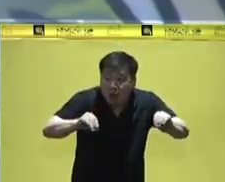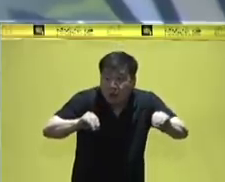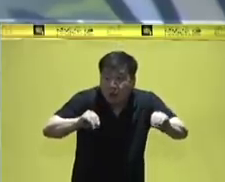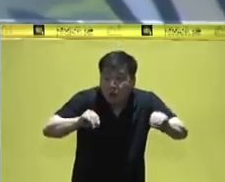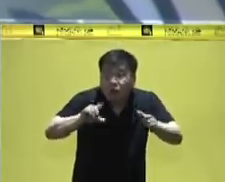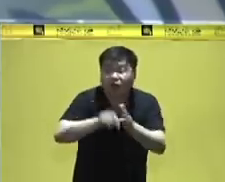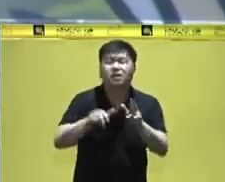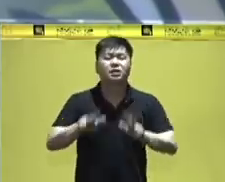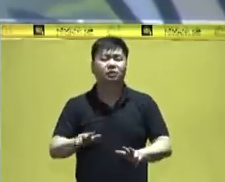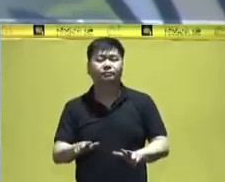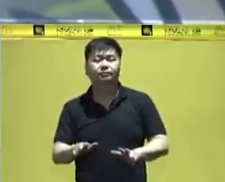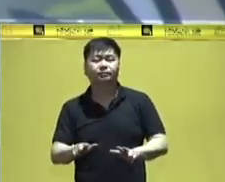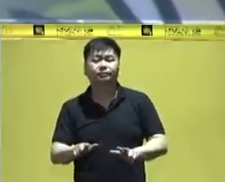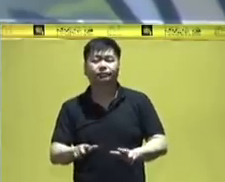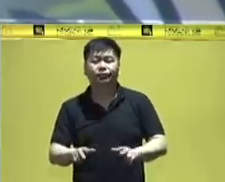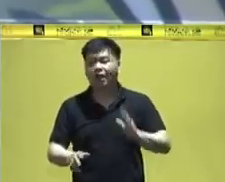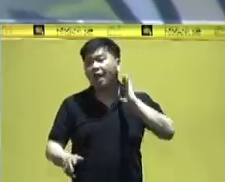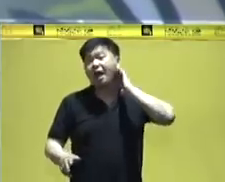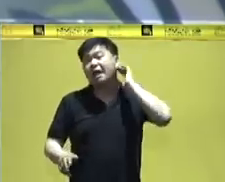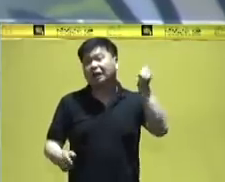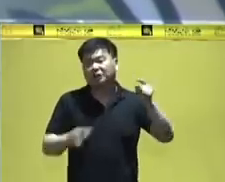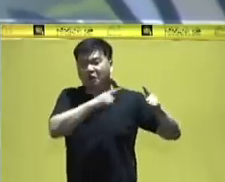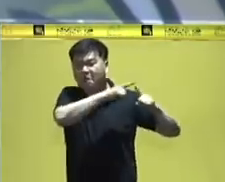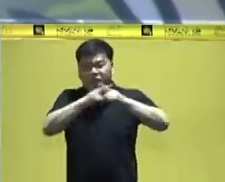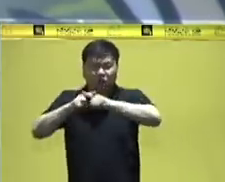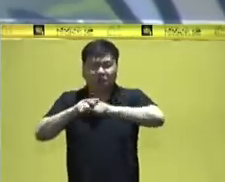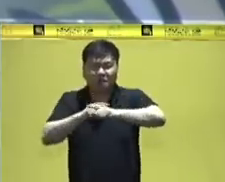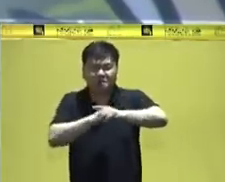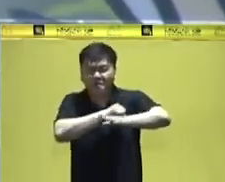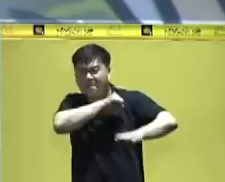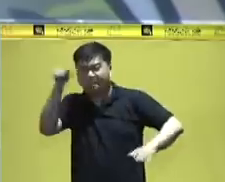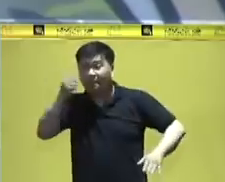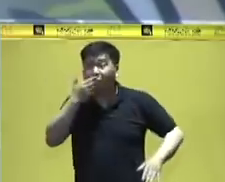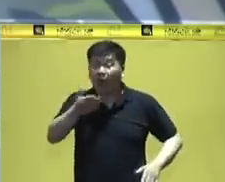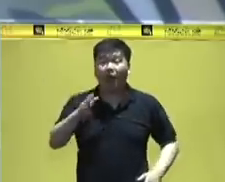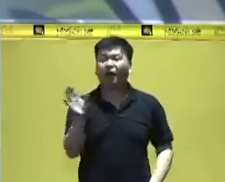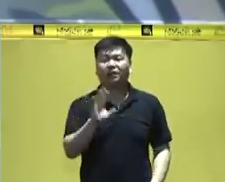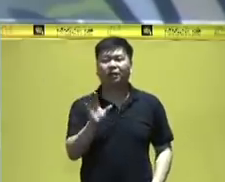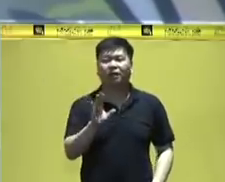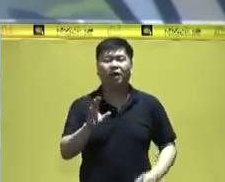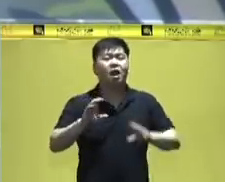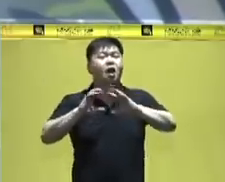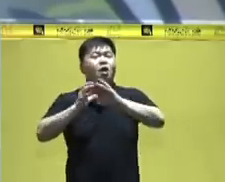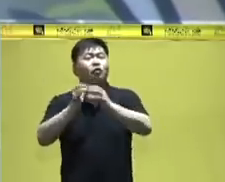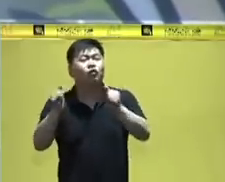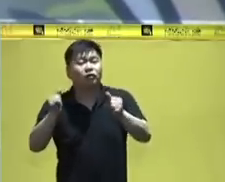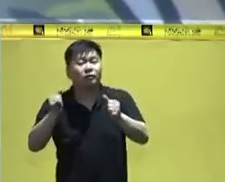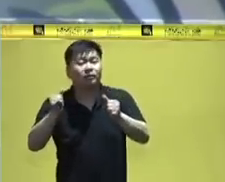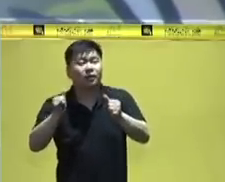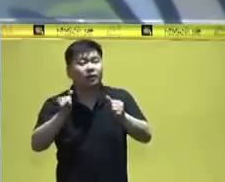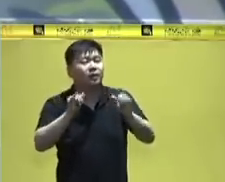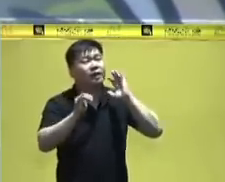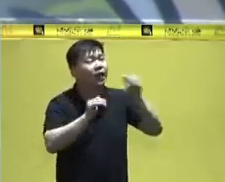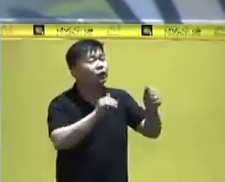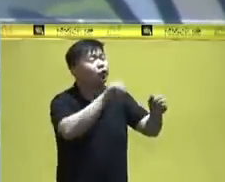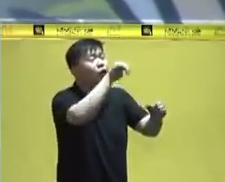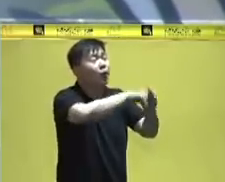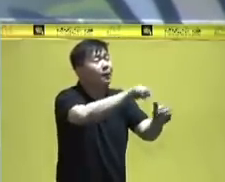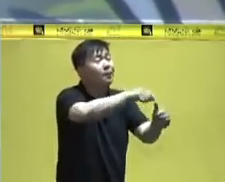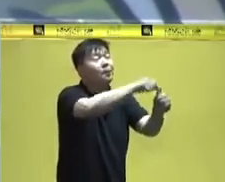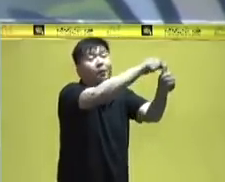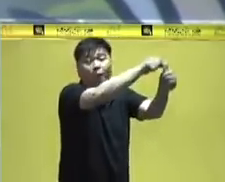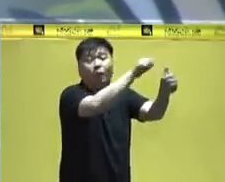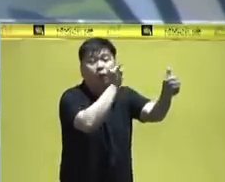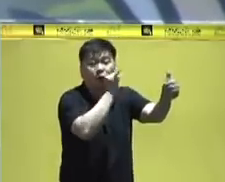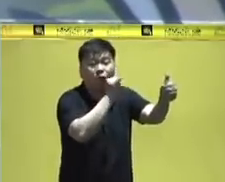말이냐면 대통령이 모든 걸 다 할 수 있는 건 아니거든요. 결국은 국민이 대통령이 되고 국민이 대통령의 마음속에서